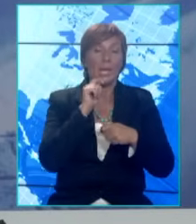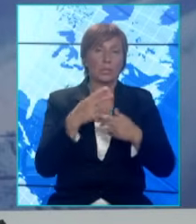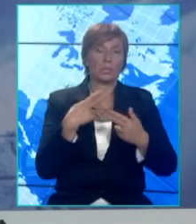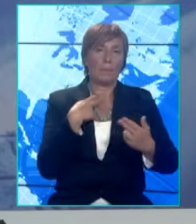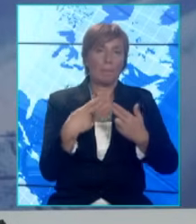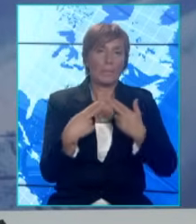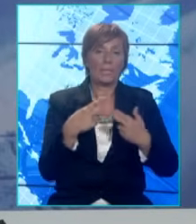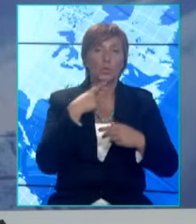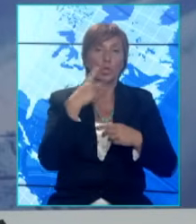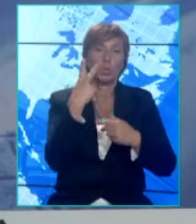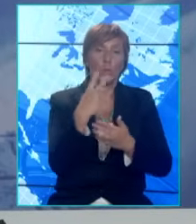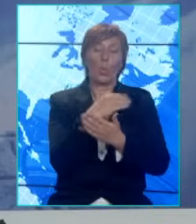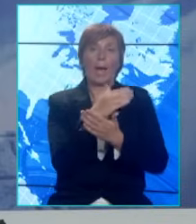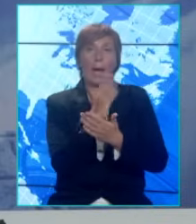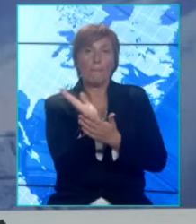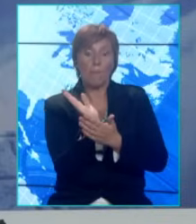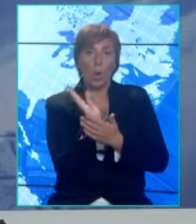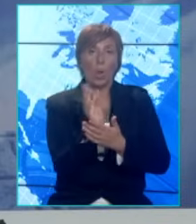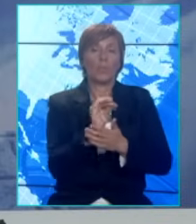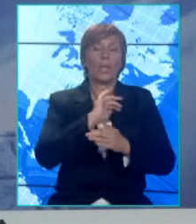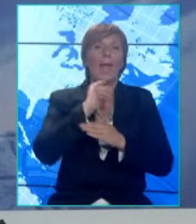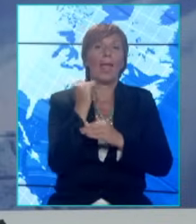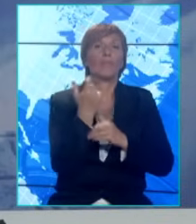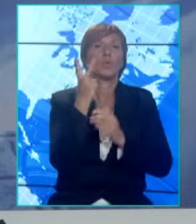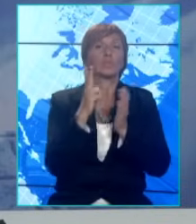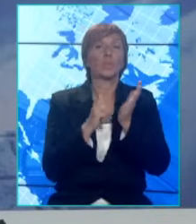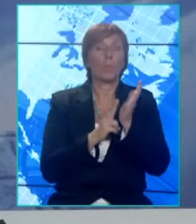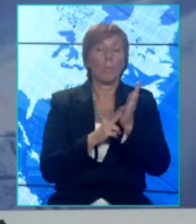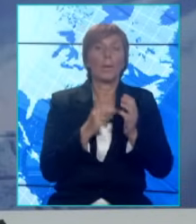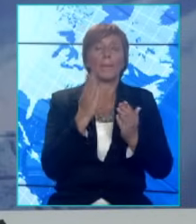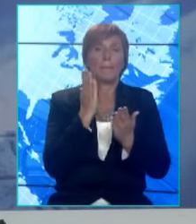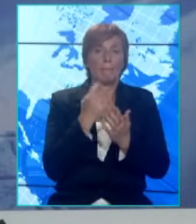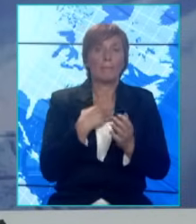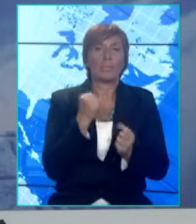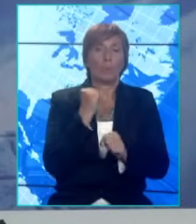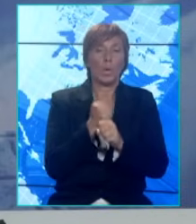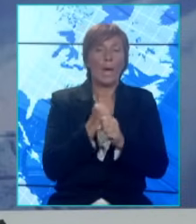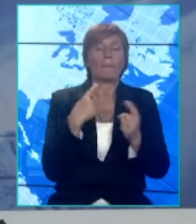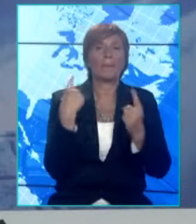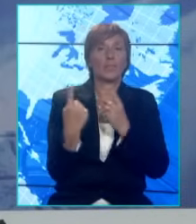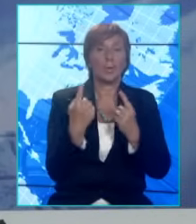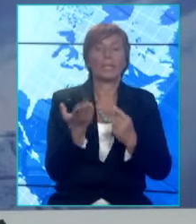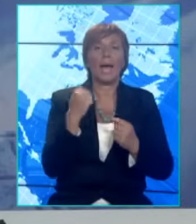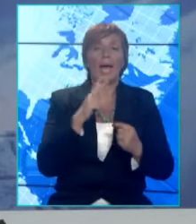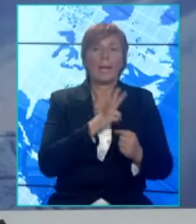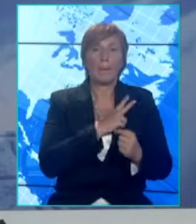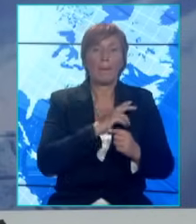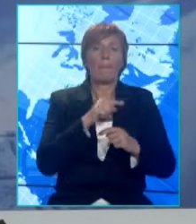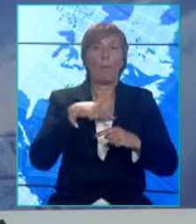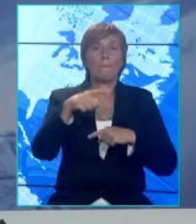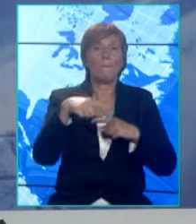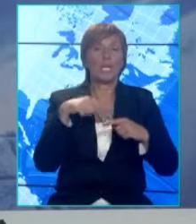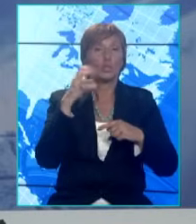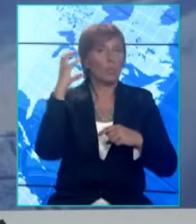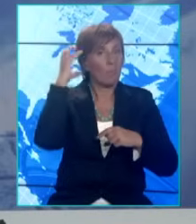druga polovina ove godine Europskom unijom, stvoriti uvjete da imamo i međuvladinu konferenciju. S